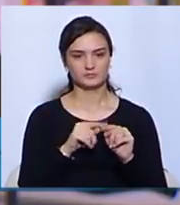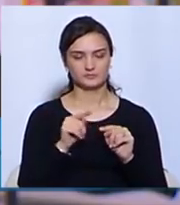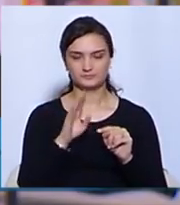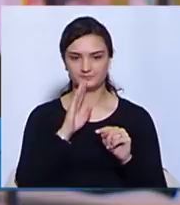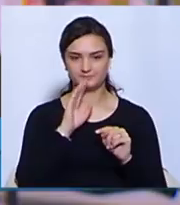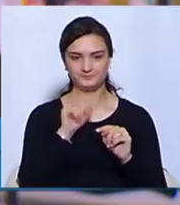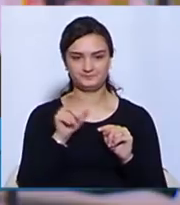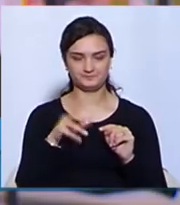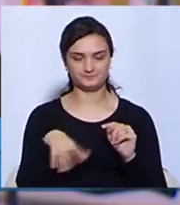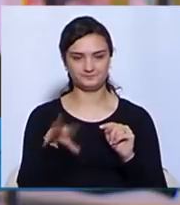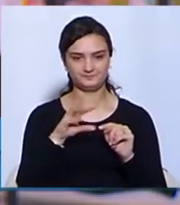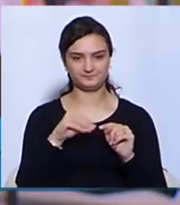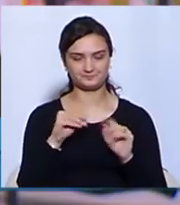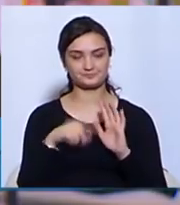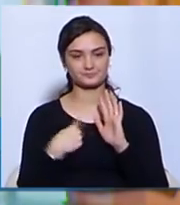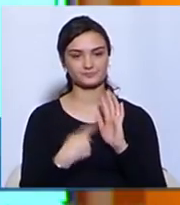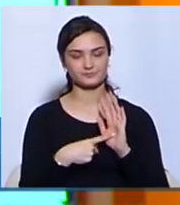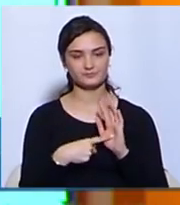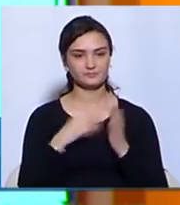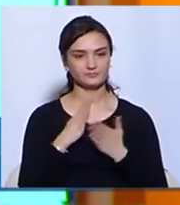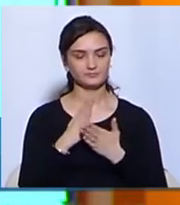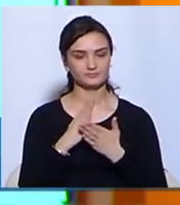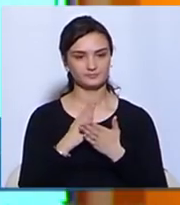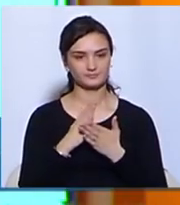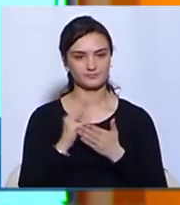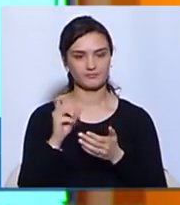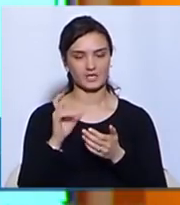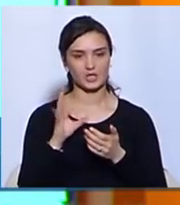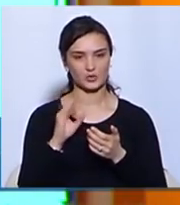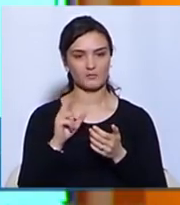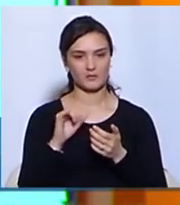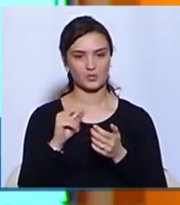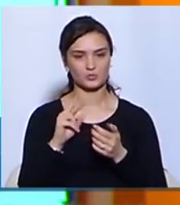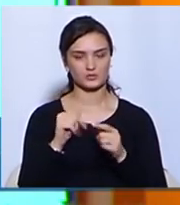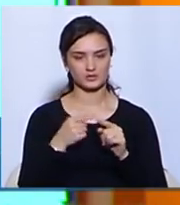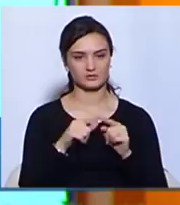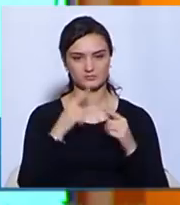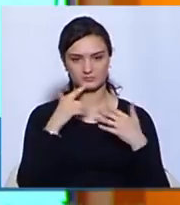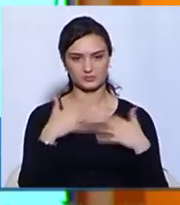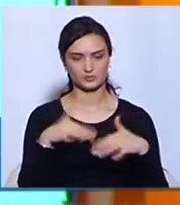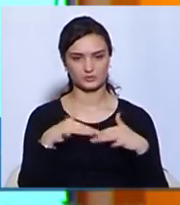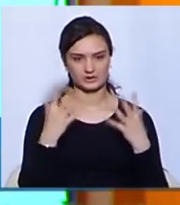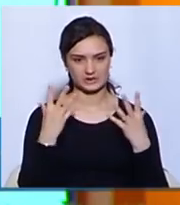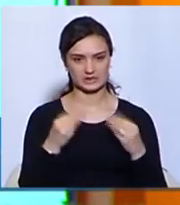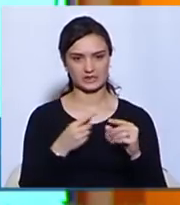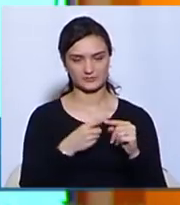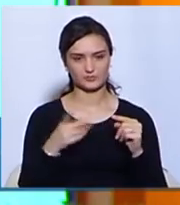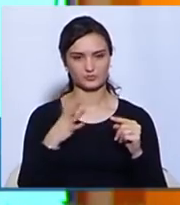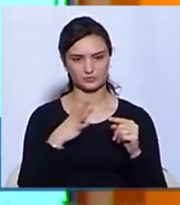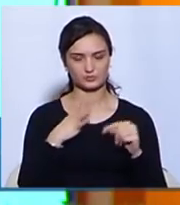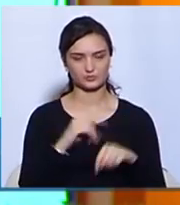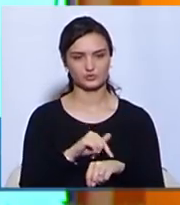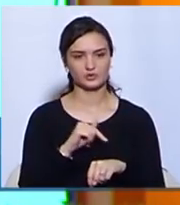რომ ქალბატონების გარკვეული ნაწილი გვისვამს კითხვას მენოპაუზის დადგომამდე, მენსტრუაციის დღეებში, რომ ქონდა